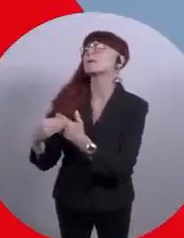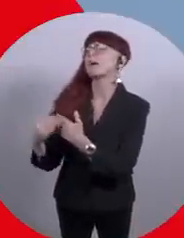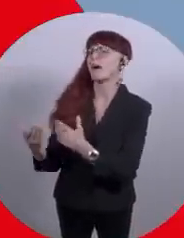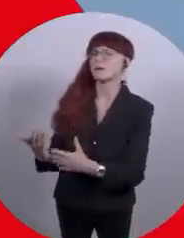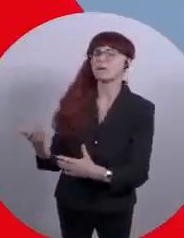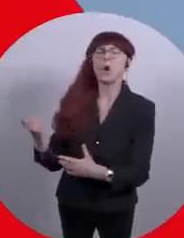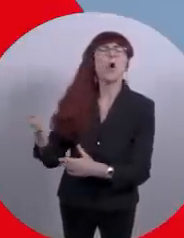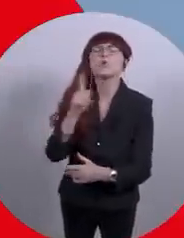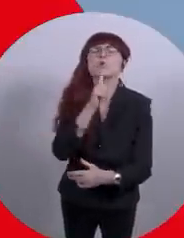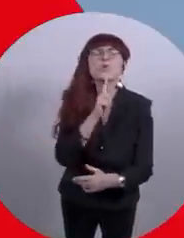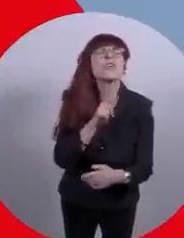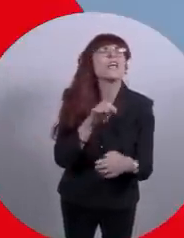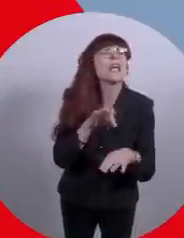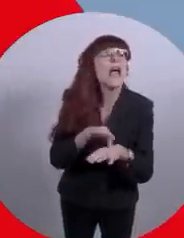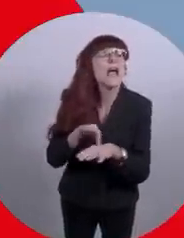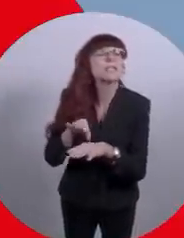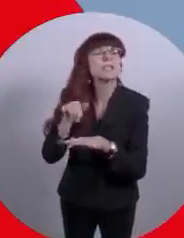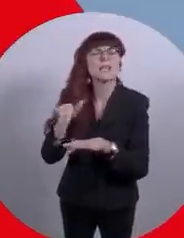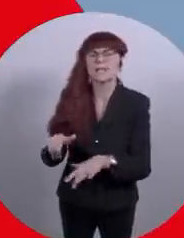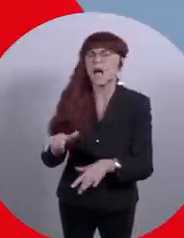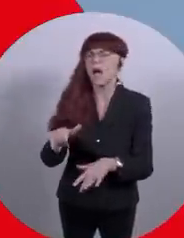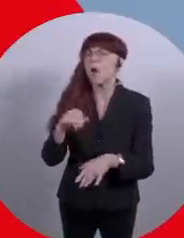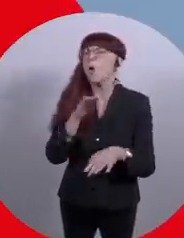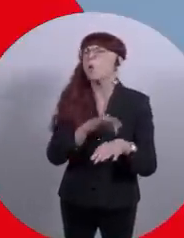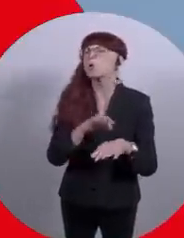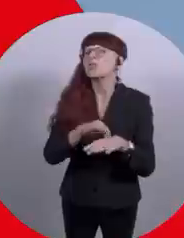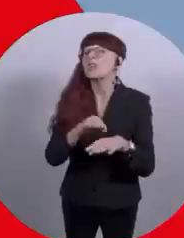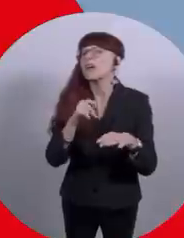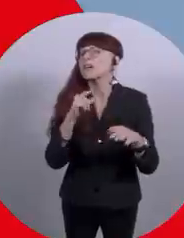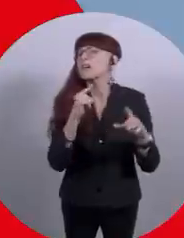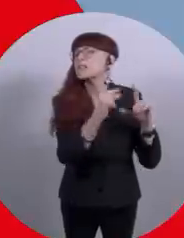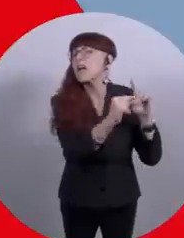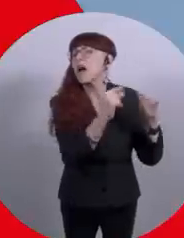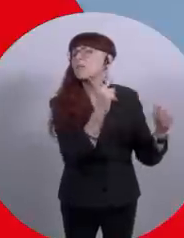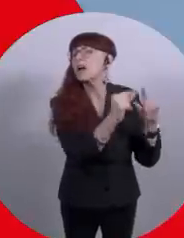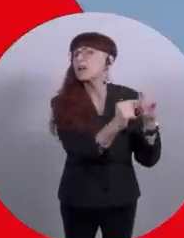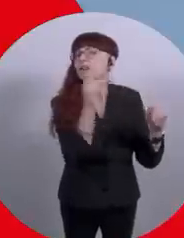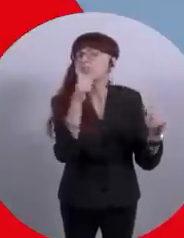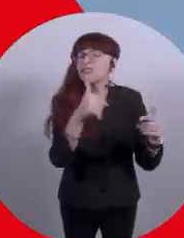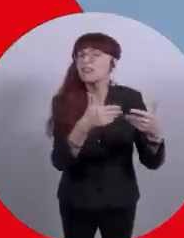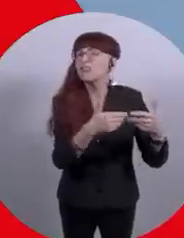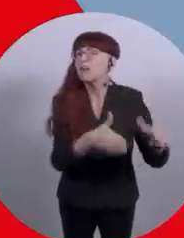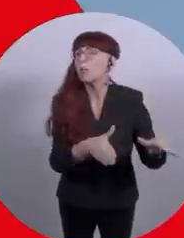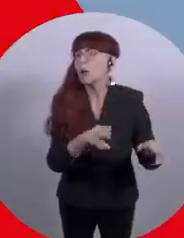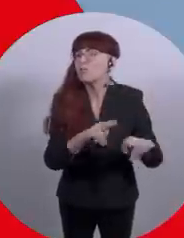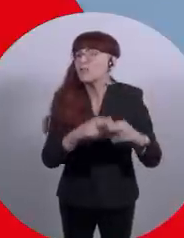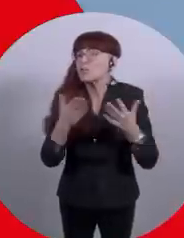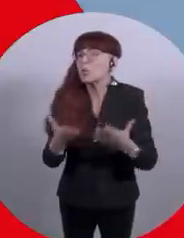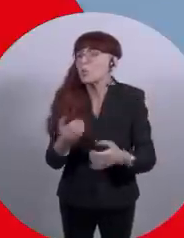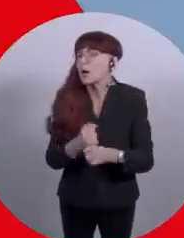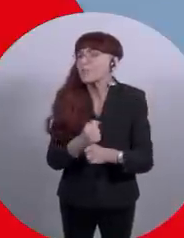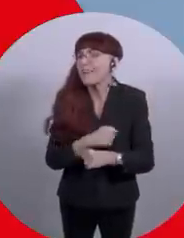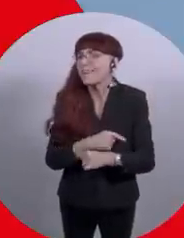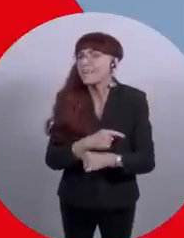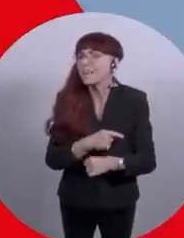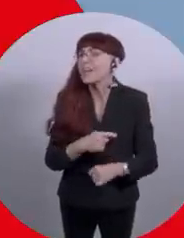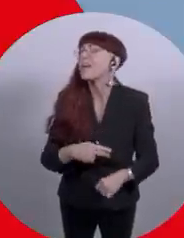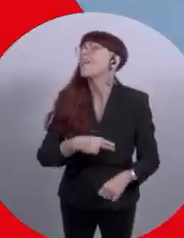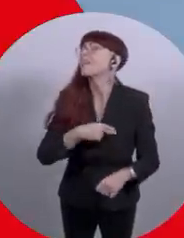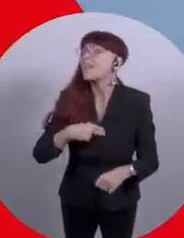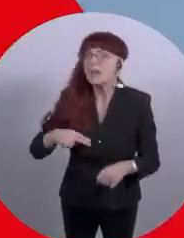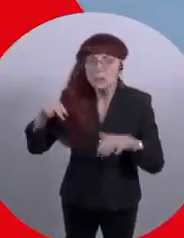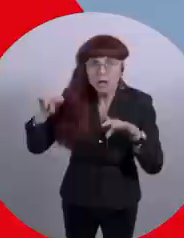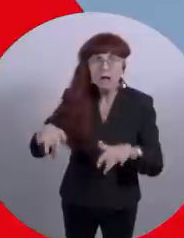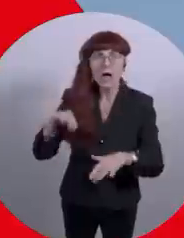haben wir zu wenig Ärzte dann wenn Ärzte abwandern dann werden Ärzte verloren gehen den imagiert Ärzte